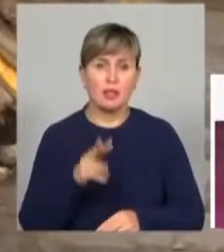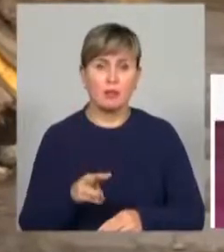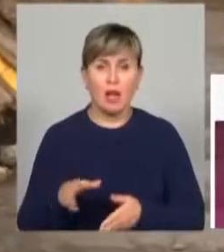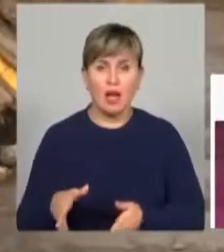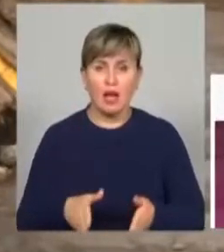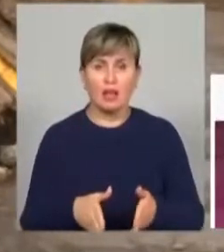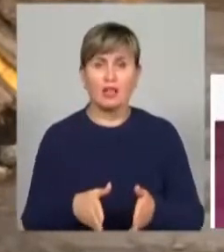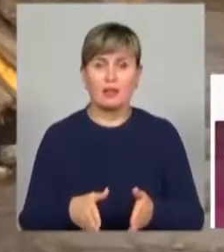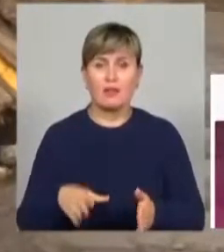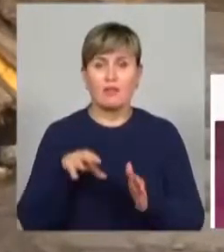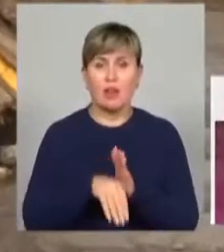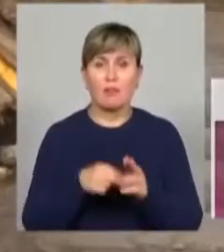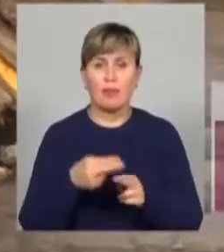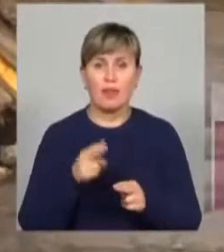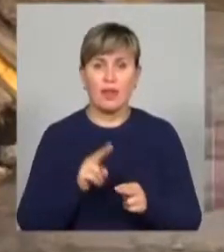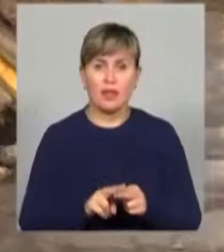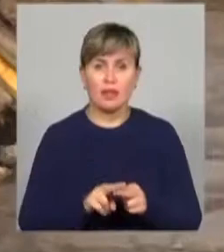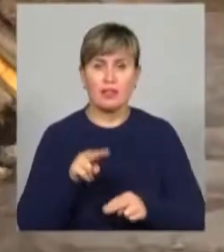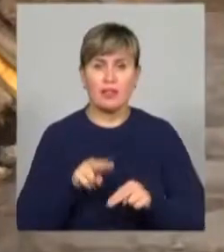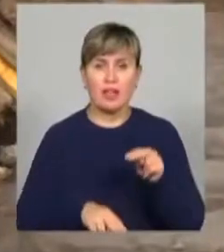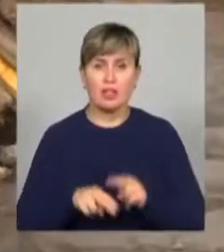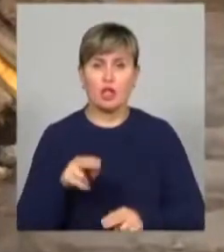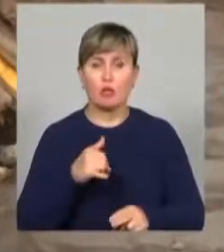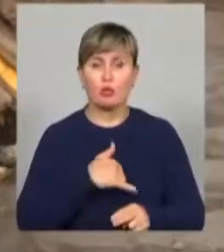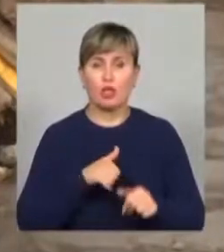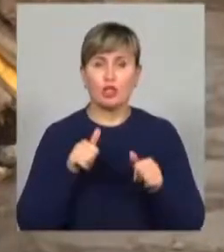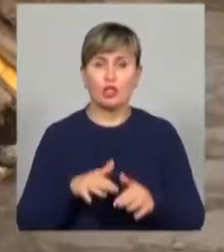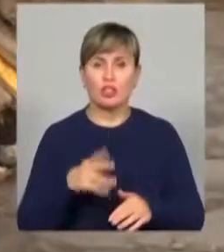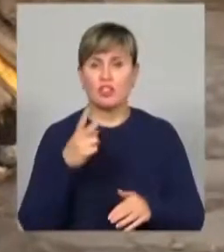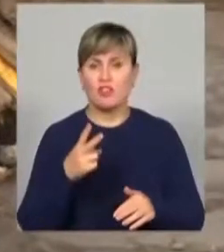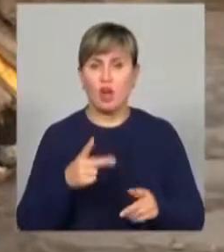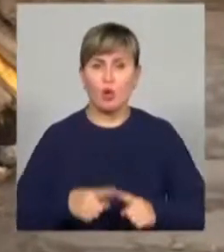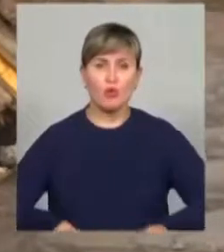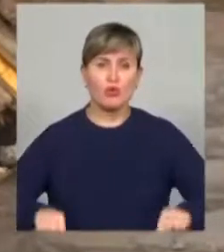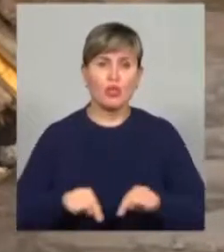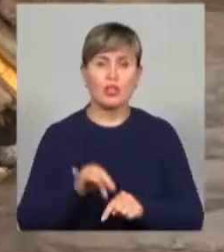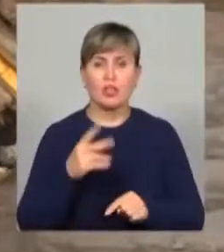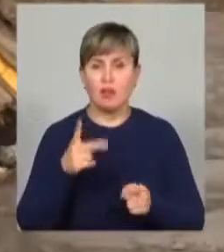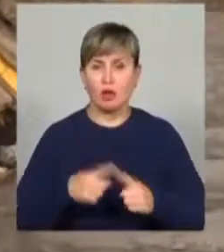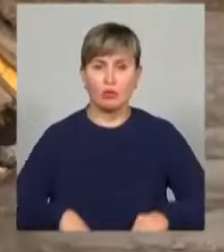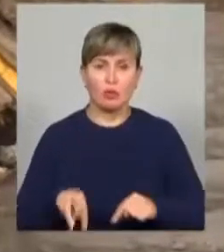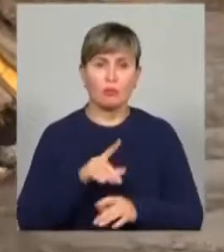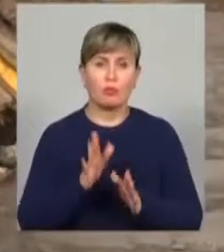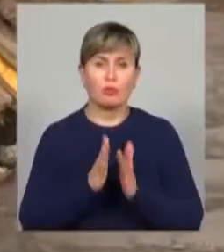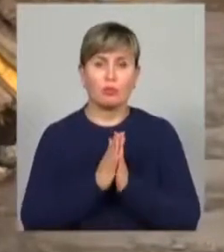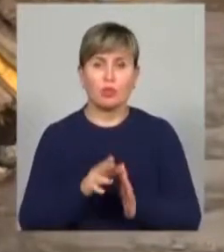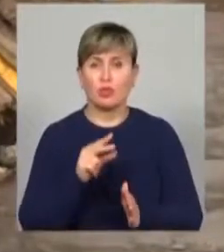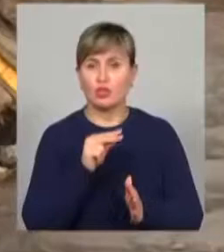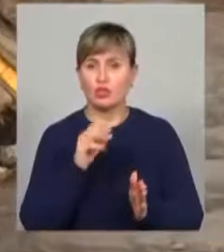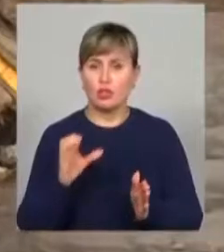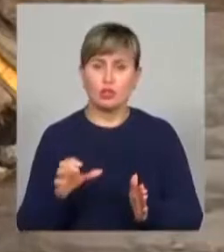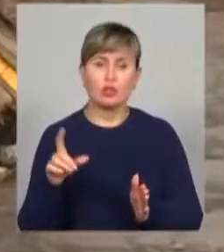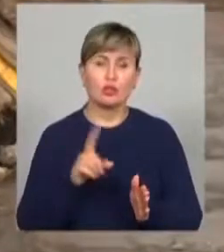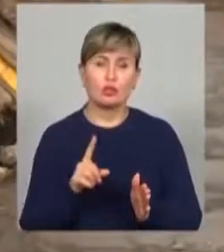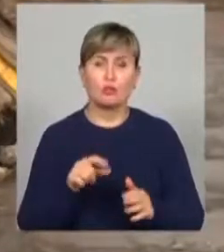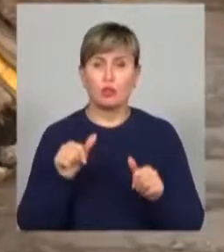в рамках этих этого строительства у нас решится два участка и два участка мы будем просить pouches по линии чес чтобы